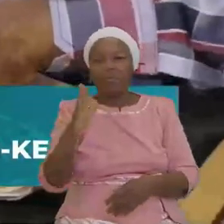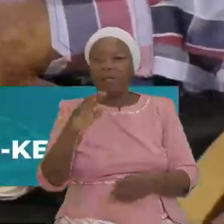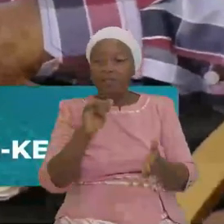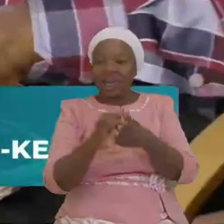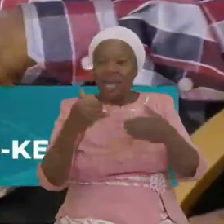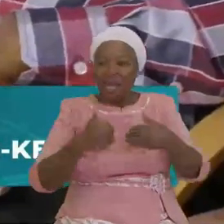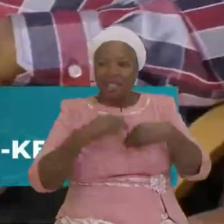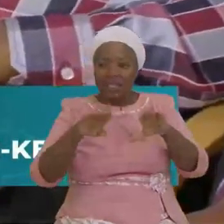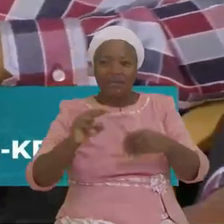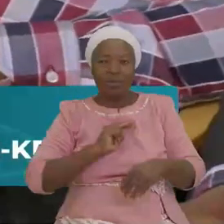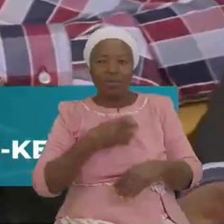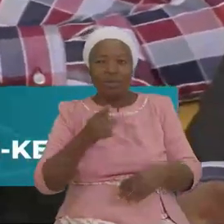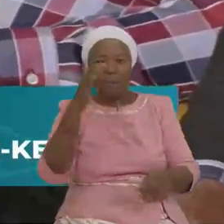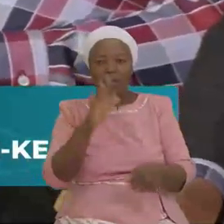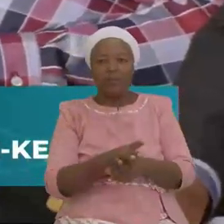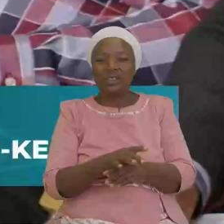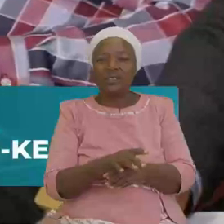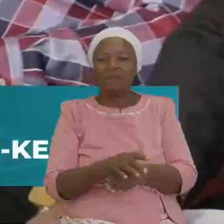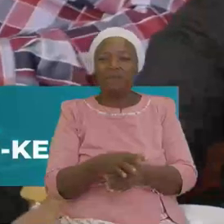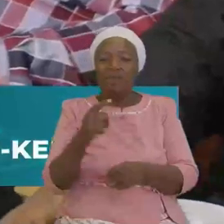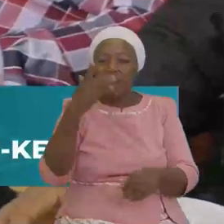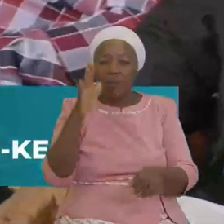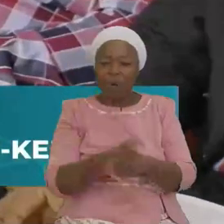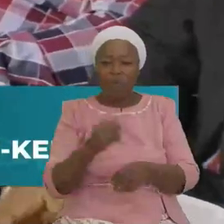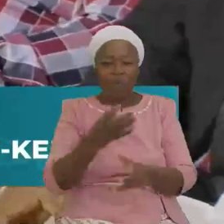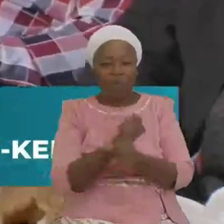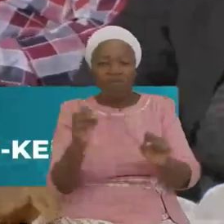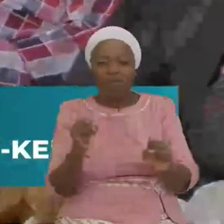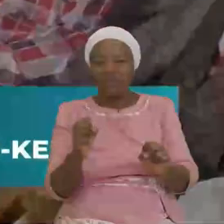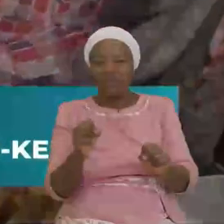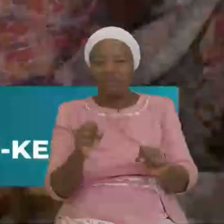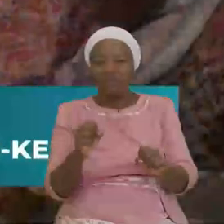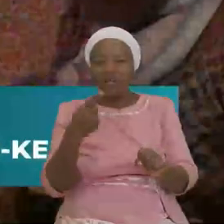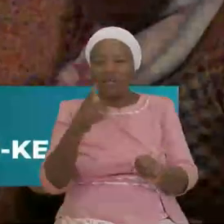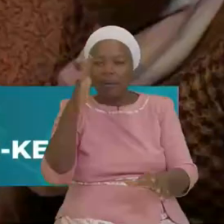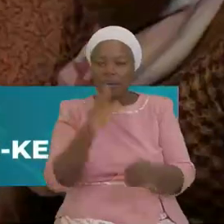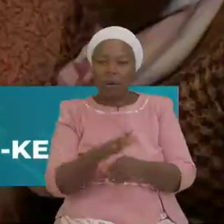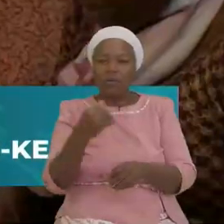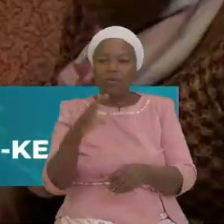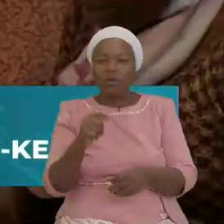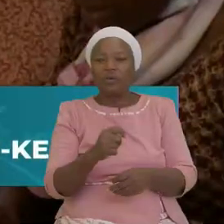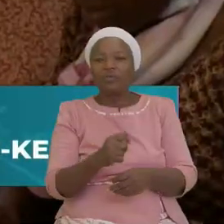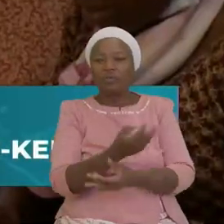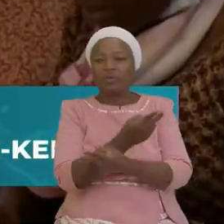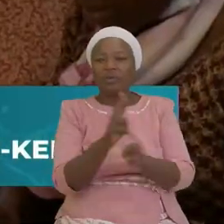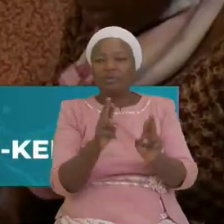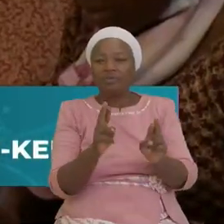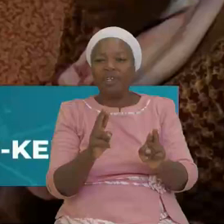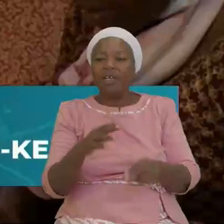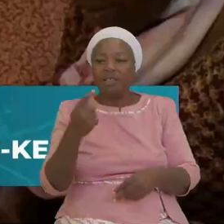Tout-Suffisant, le Dieu qui ne faillit pas, qui nous a donné la promesse du